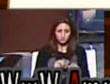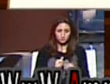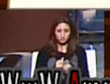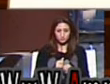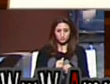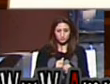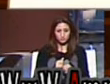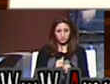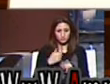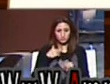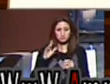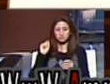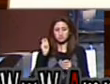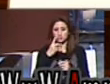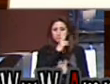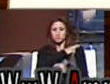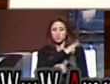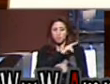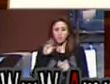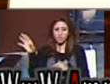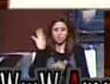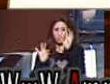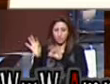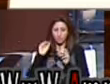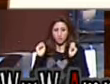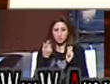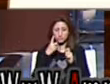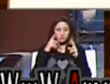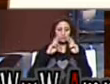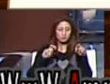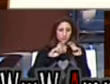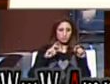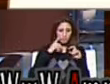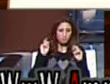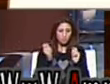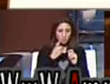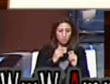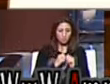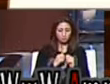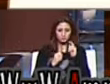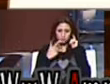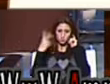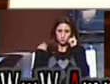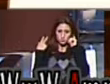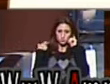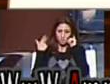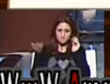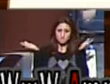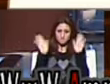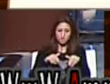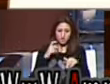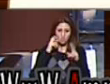على فور تم تشكيل فريق من إدارة البحث عندنا في المدينة وقطاع مصلحة العام وضباط كلها اللي